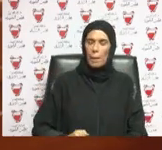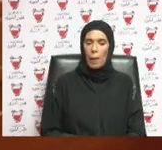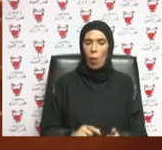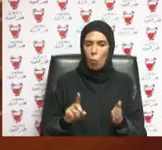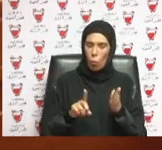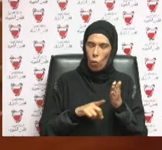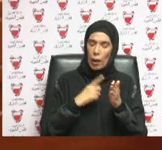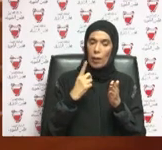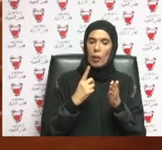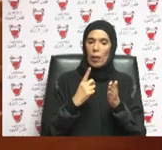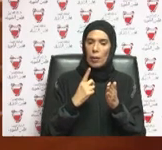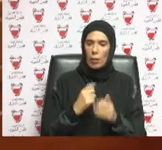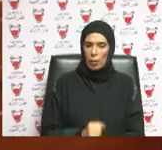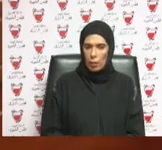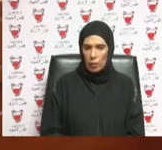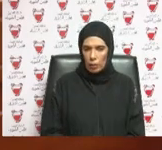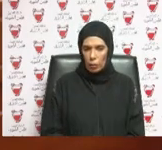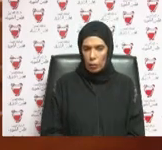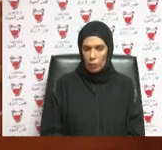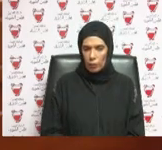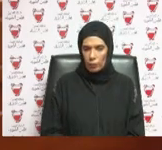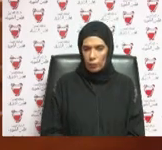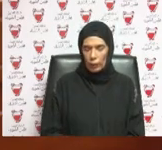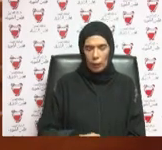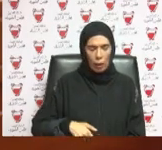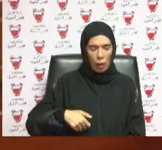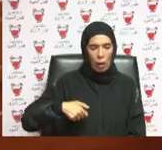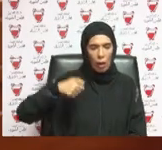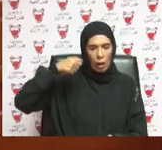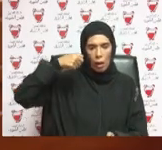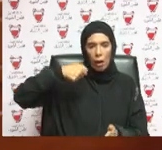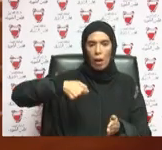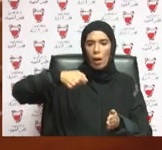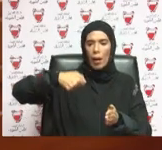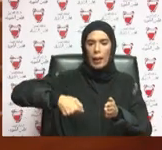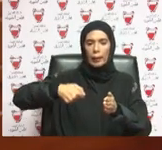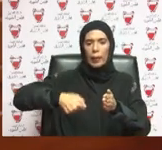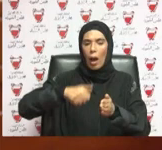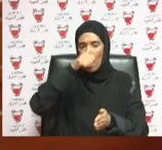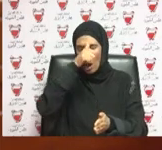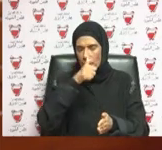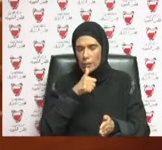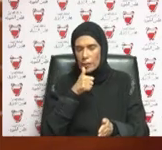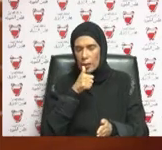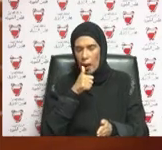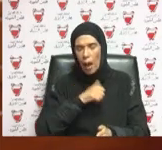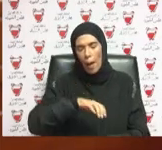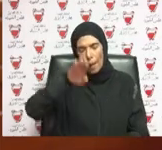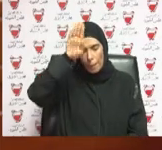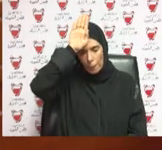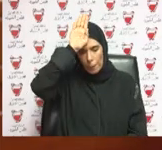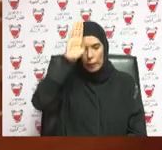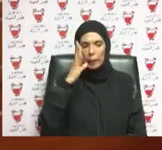وبداية أنا أتقدم بأسماء آيات التعازي والمواساة لحضرة صاحب الجلالة الملك حمد بن